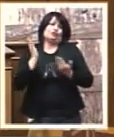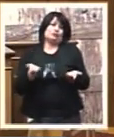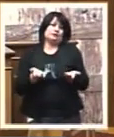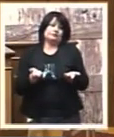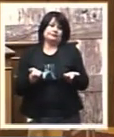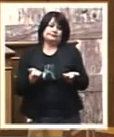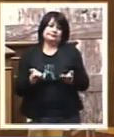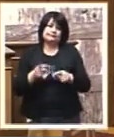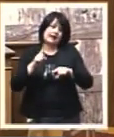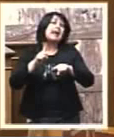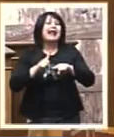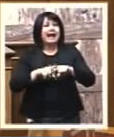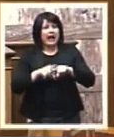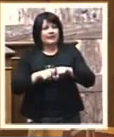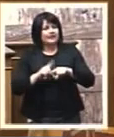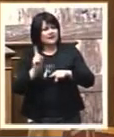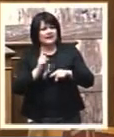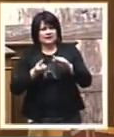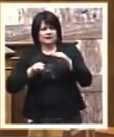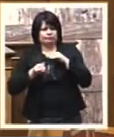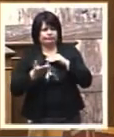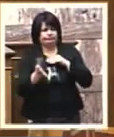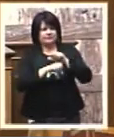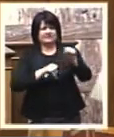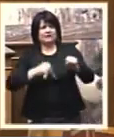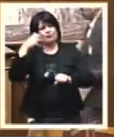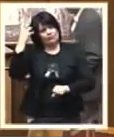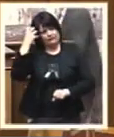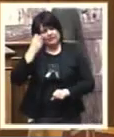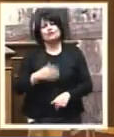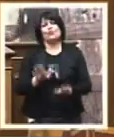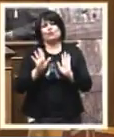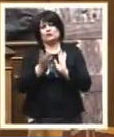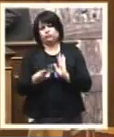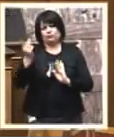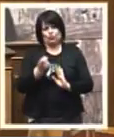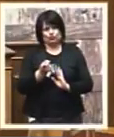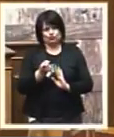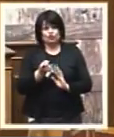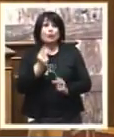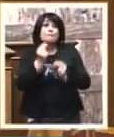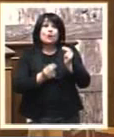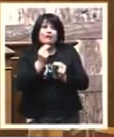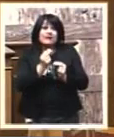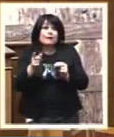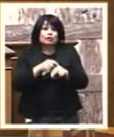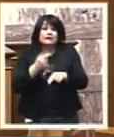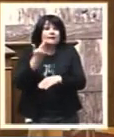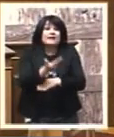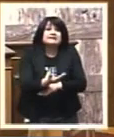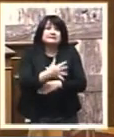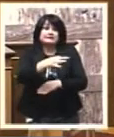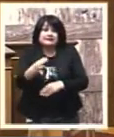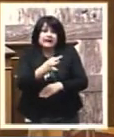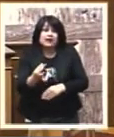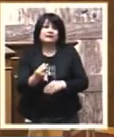μας πρόβλημα υπερβολικής προσφοράς μορφωμένων, καρτατισμένων πτυχιούχων νέων. Έχουμε πρόβλημα ζήτησης, έχουμε πρόβλημα